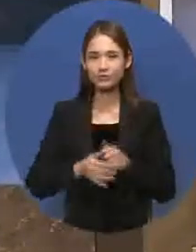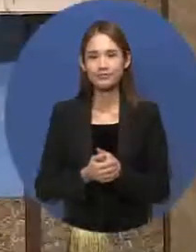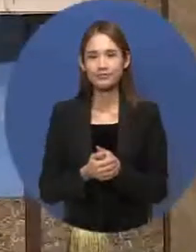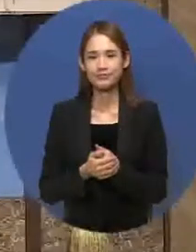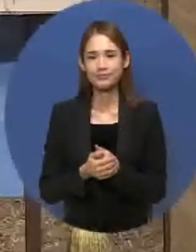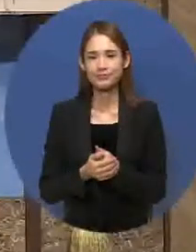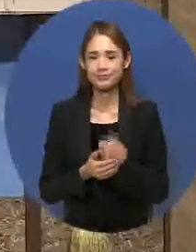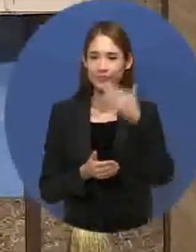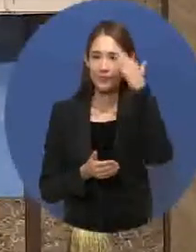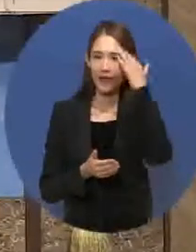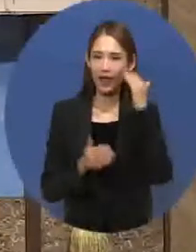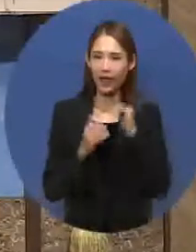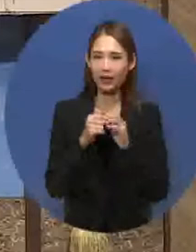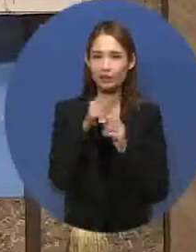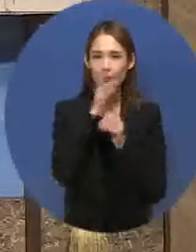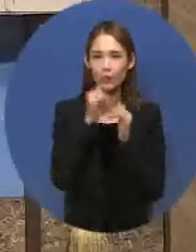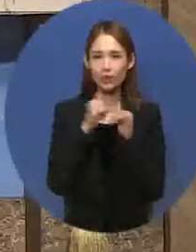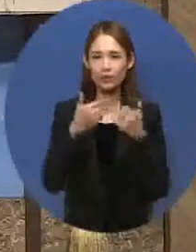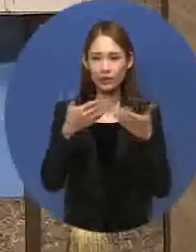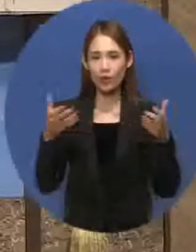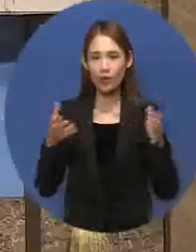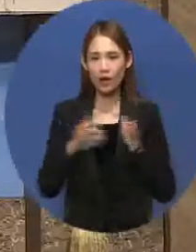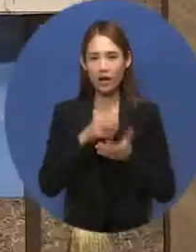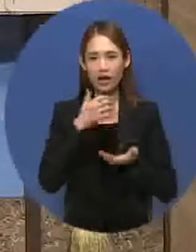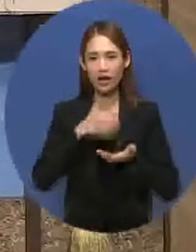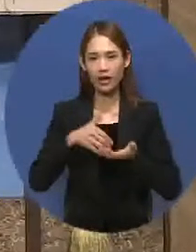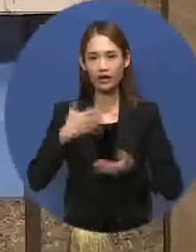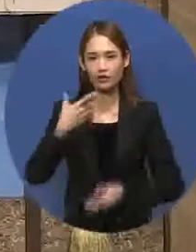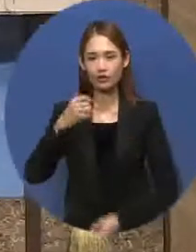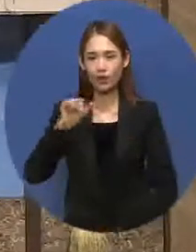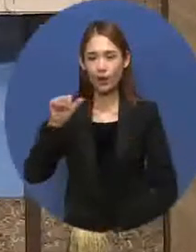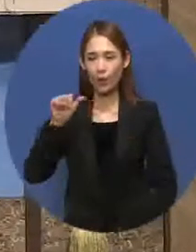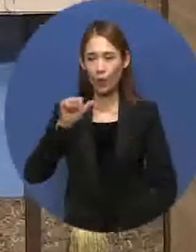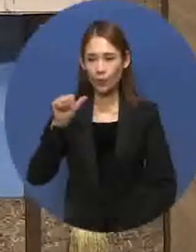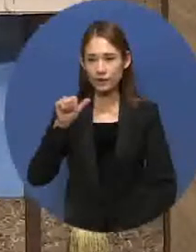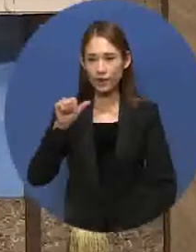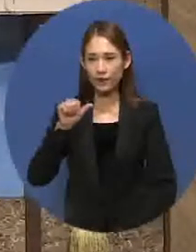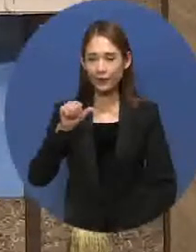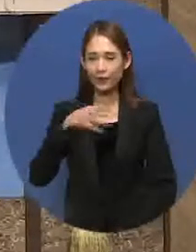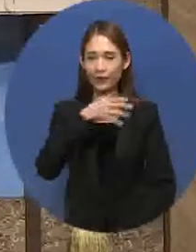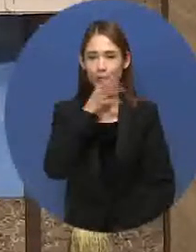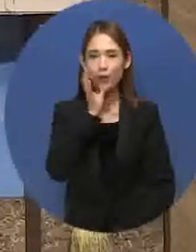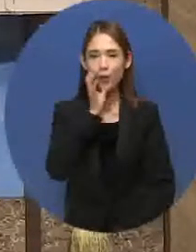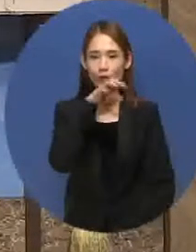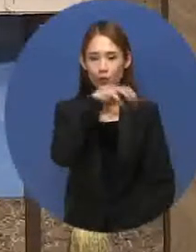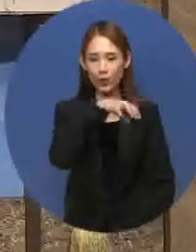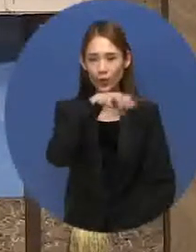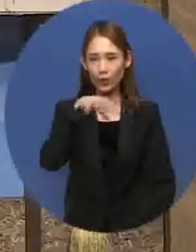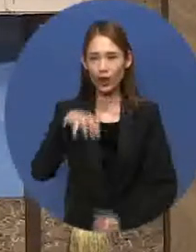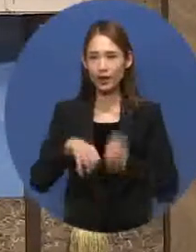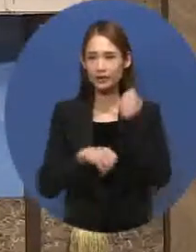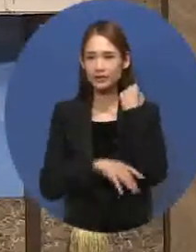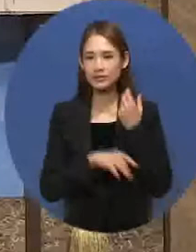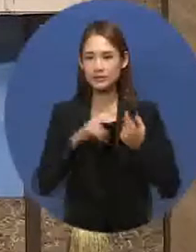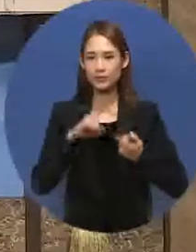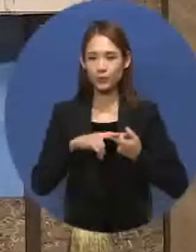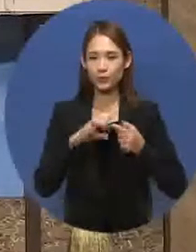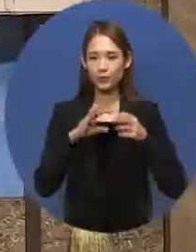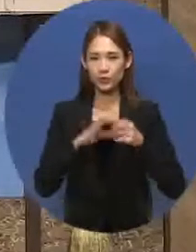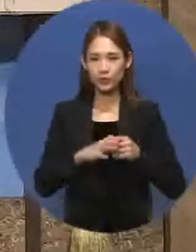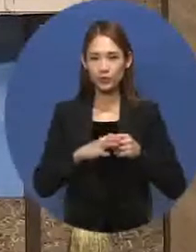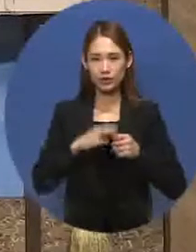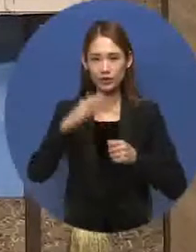부탁드리겠습니다. 대한노인회는 6만 5천 개의 경로당을 기초로 해서 이